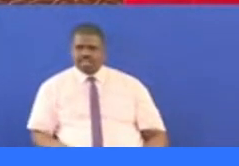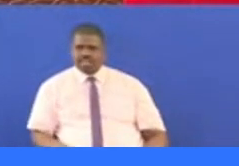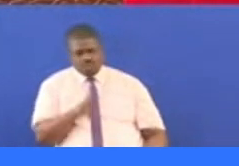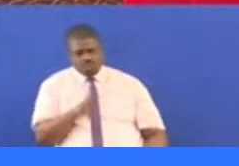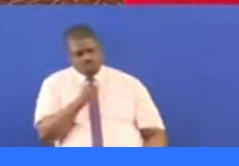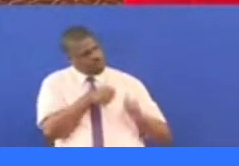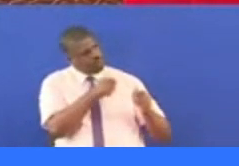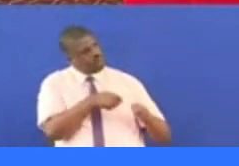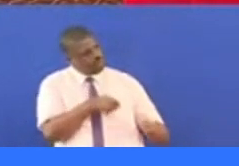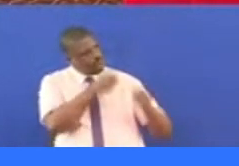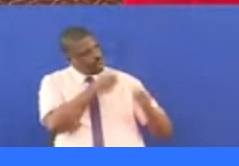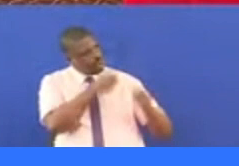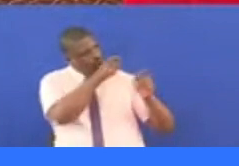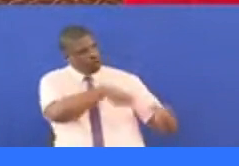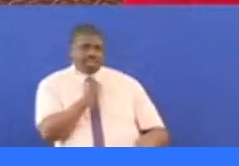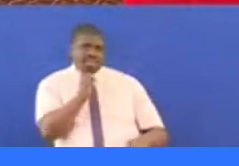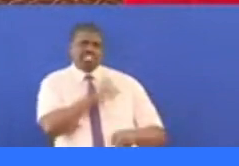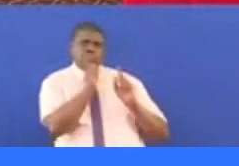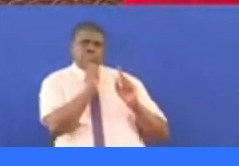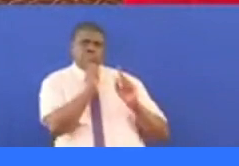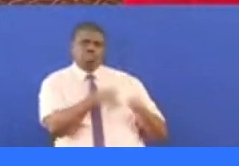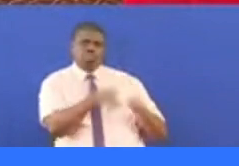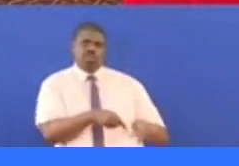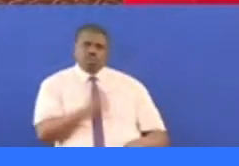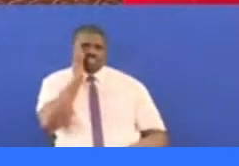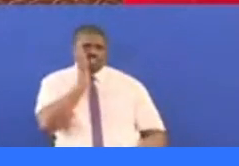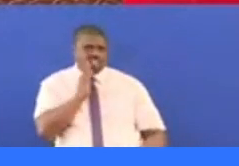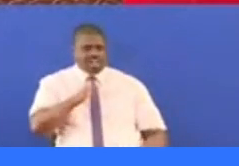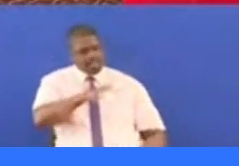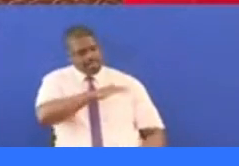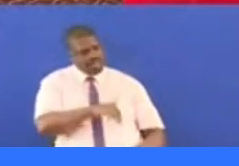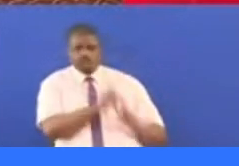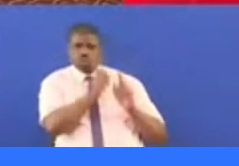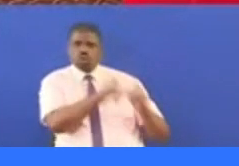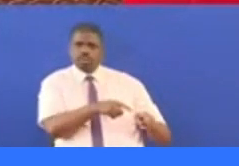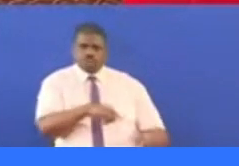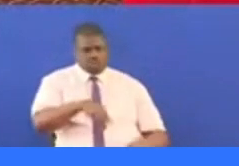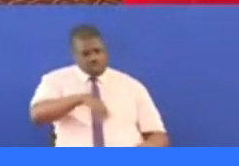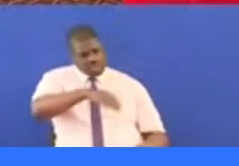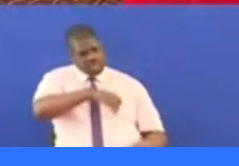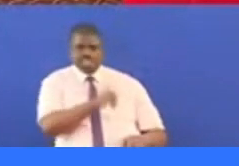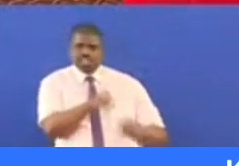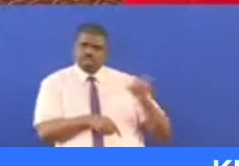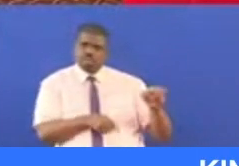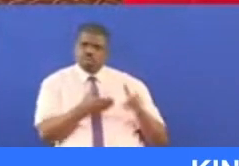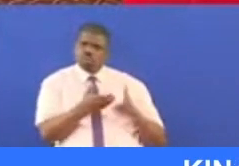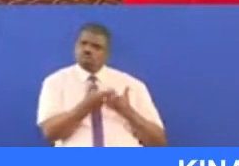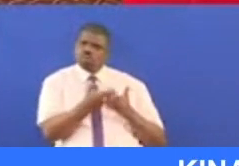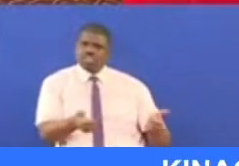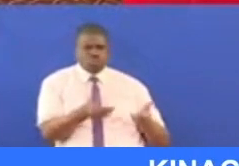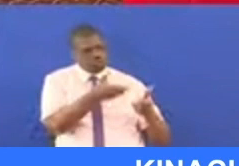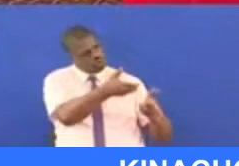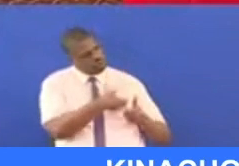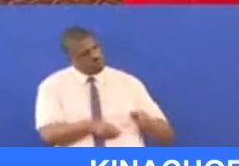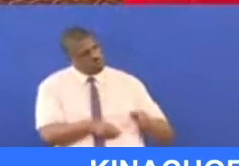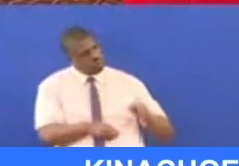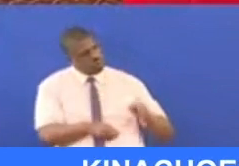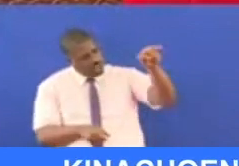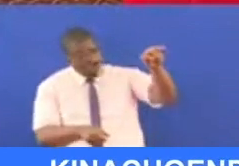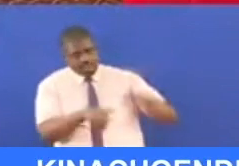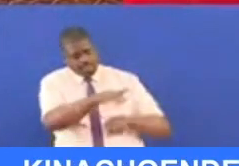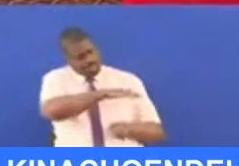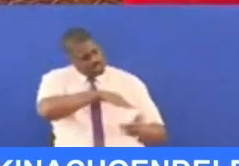wanaolima kila siku wapo, na vijana kwa maeneo yale wapo, ardhi iko pale. Kwa nini usichukue wale vijana walioko kwenye maeneo ilipo